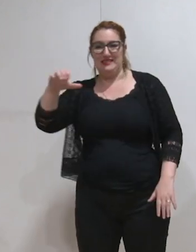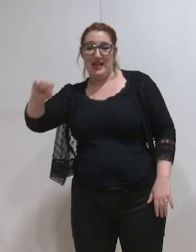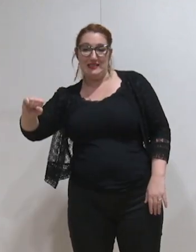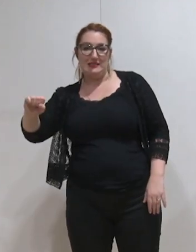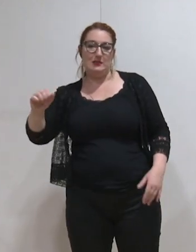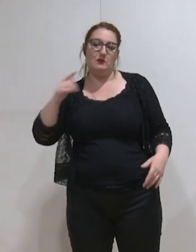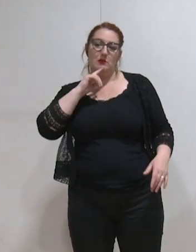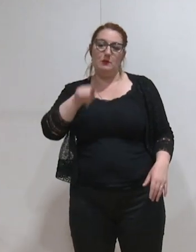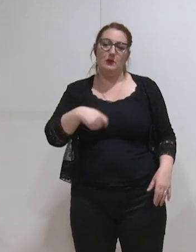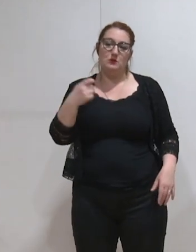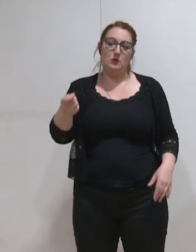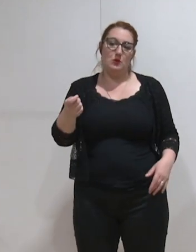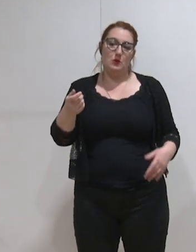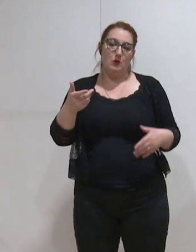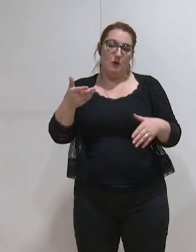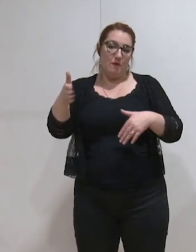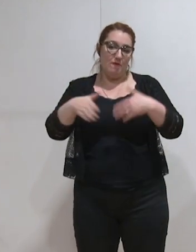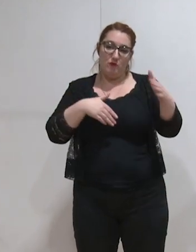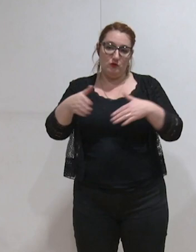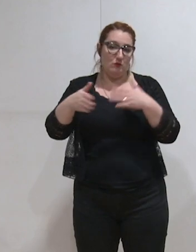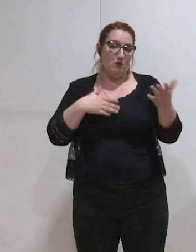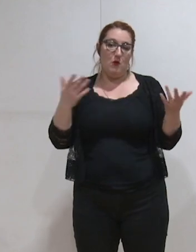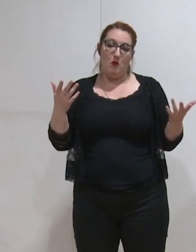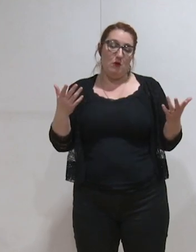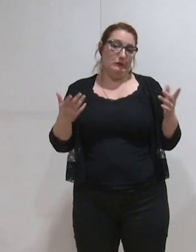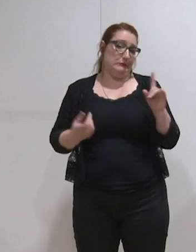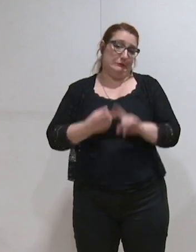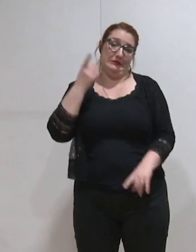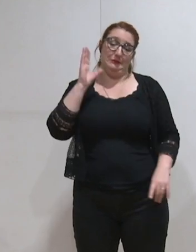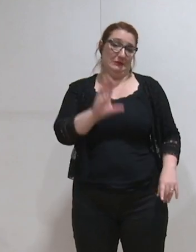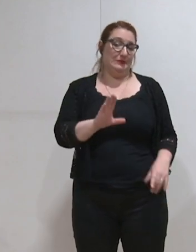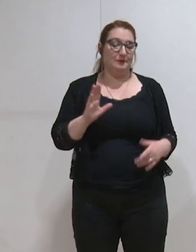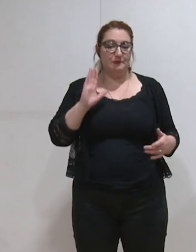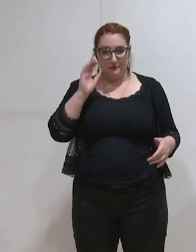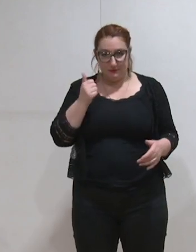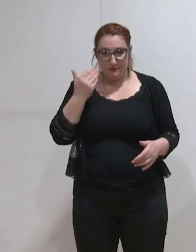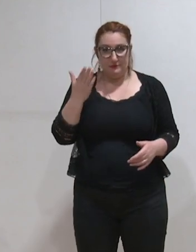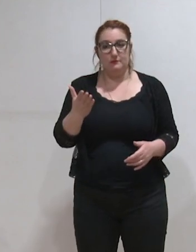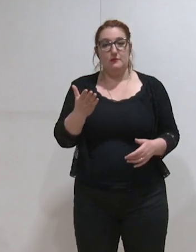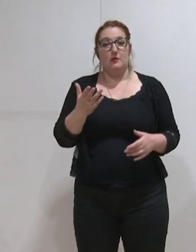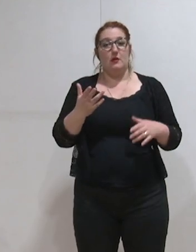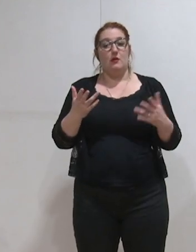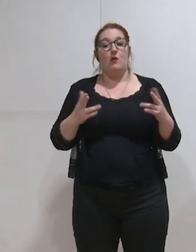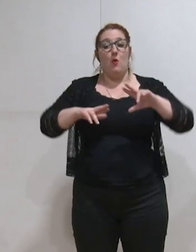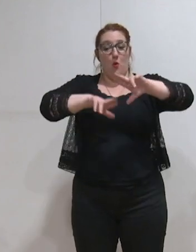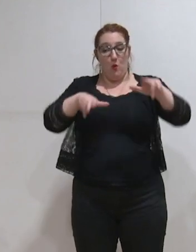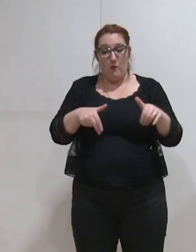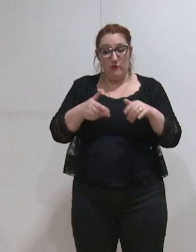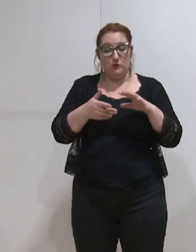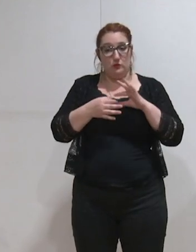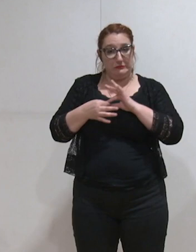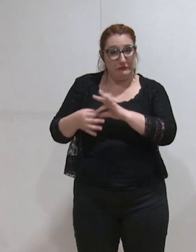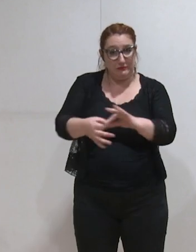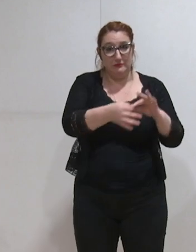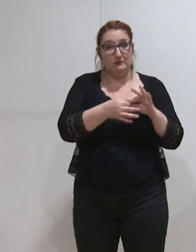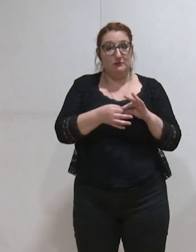forcément ça induit un fonctionnement qui est caractérisé particulièrement il y a donc inscrit dans la convention qui nous lie avec cette association un